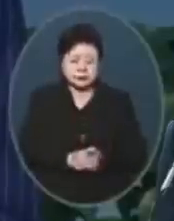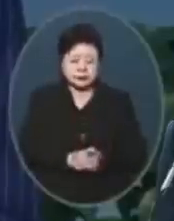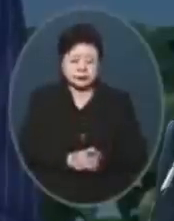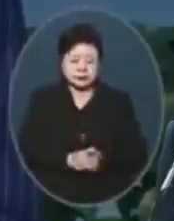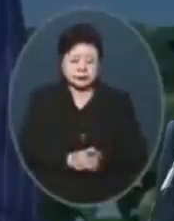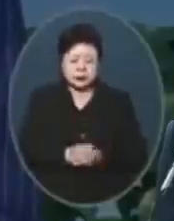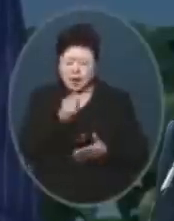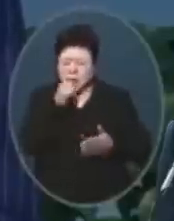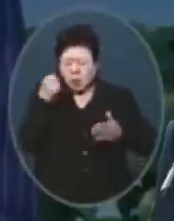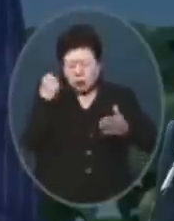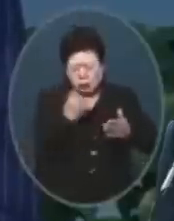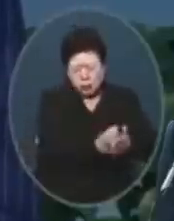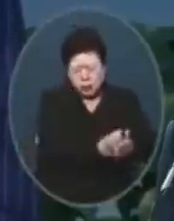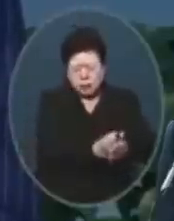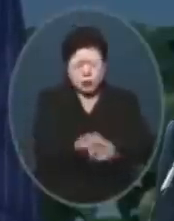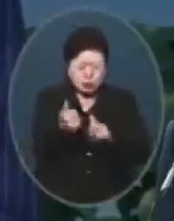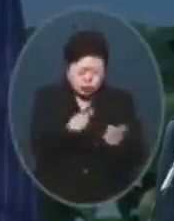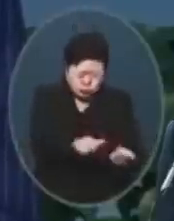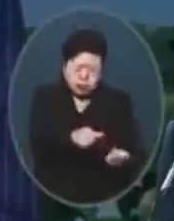못 박혀 죽었으니